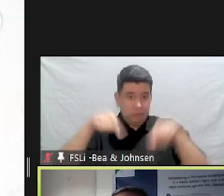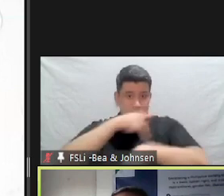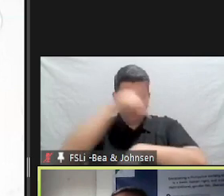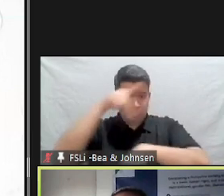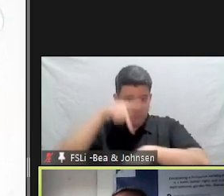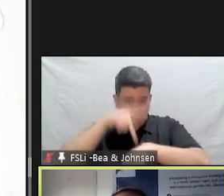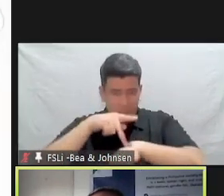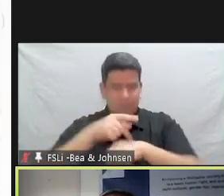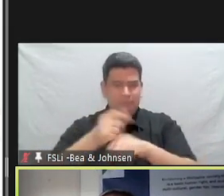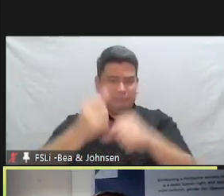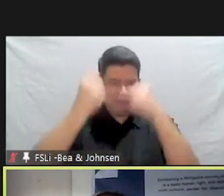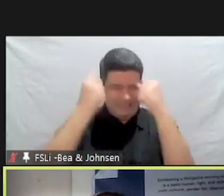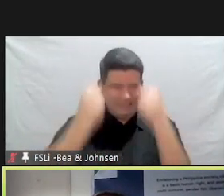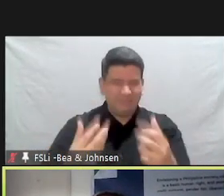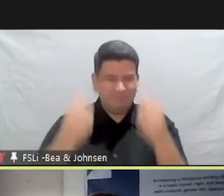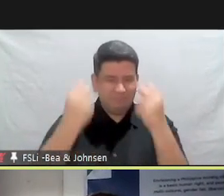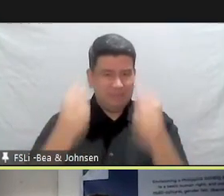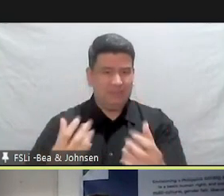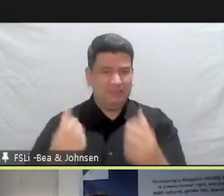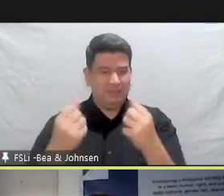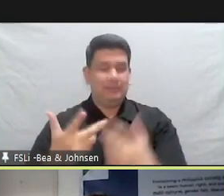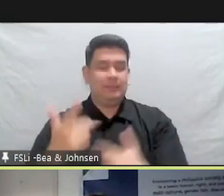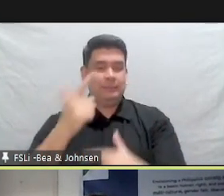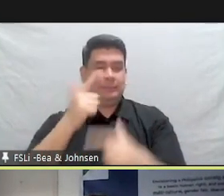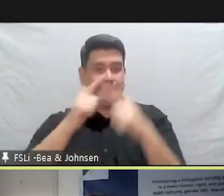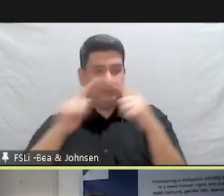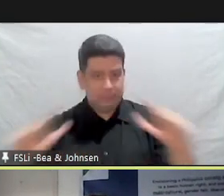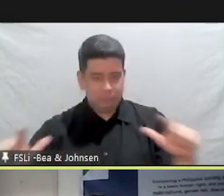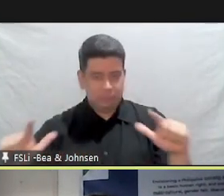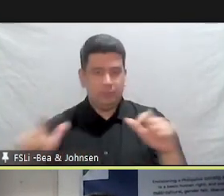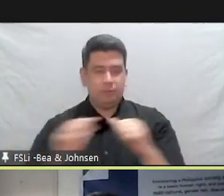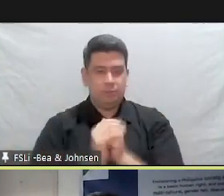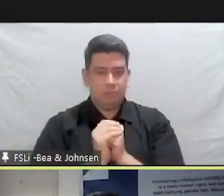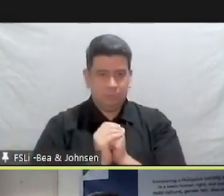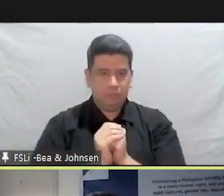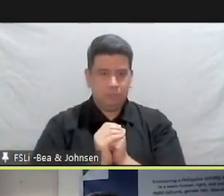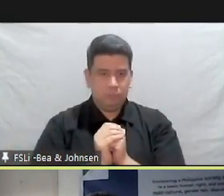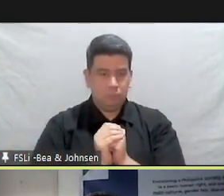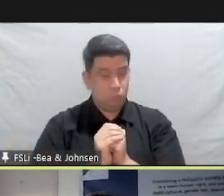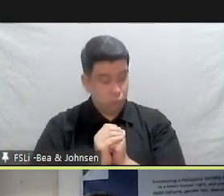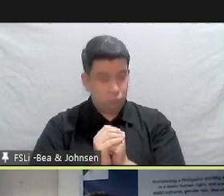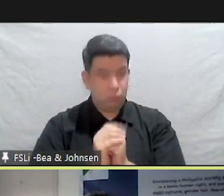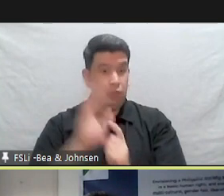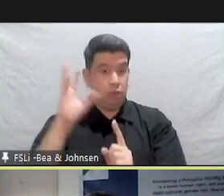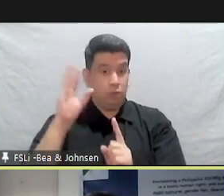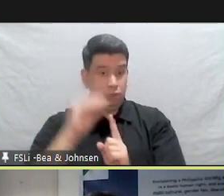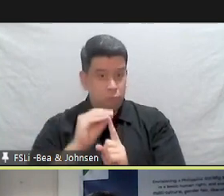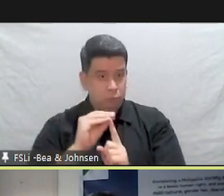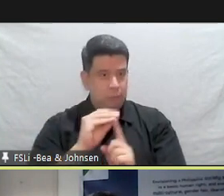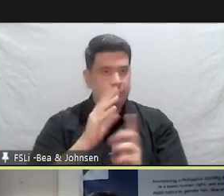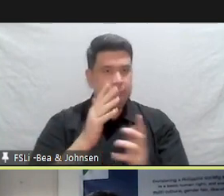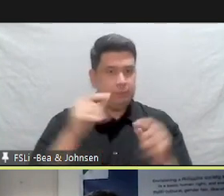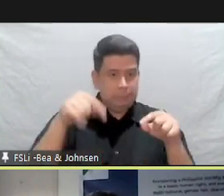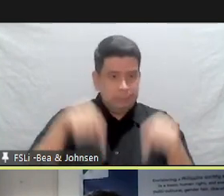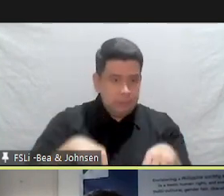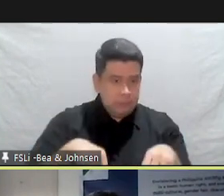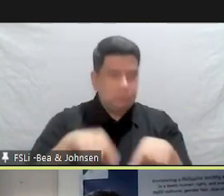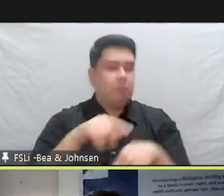at importante lahat ng wikang ito sa bawat kultura, sa iba't ibang kultura sa